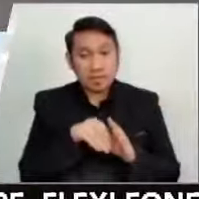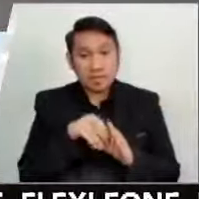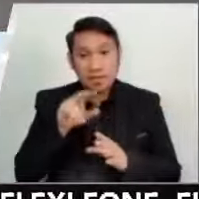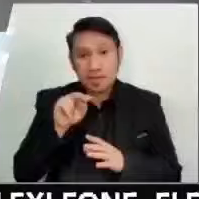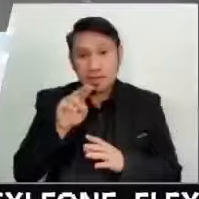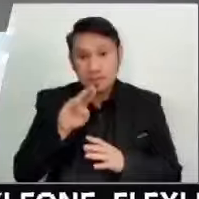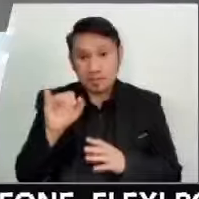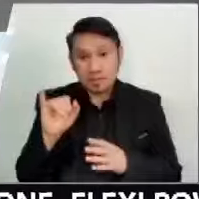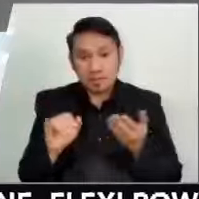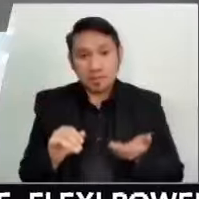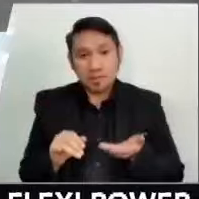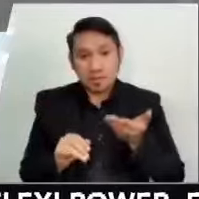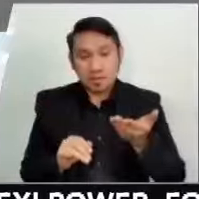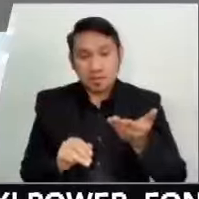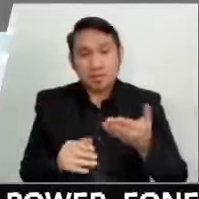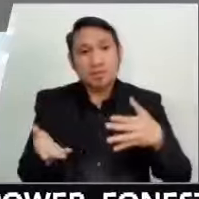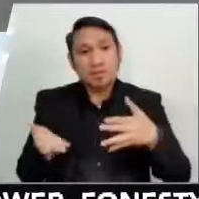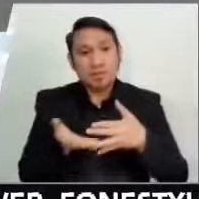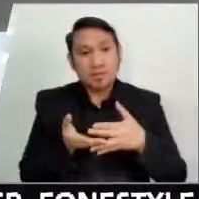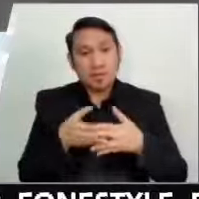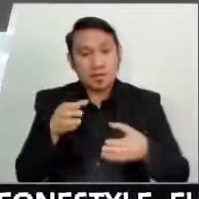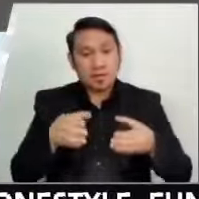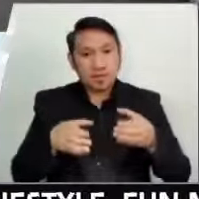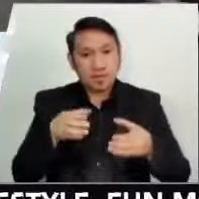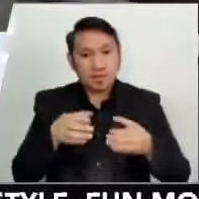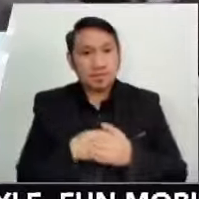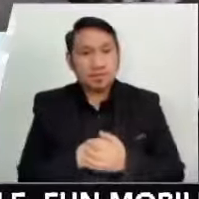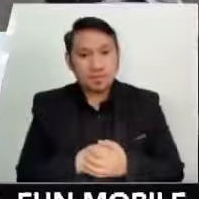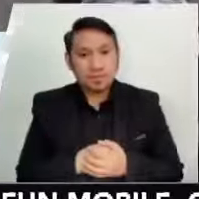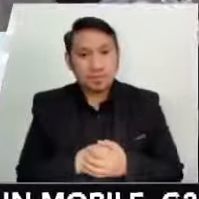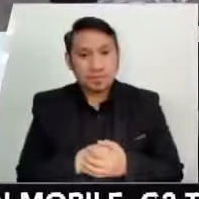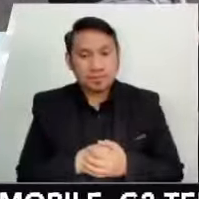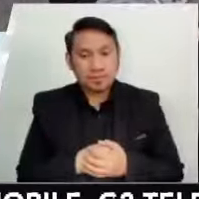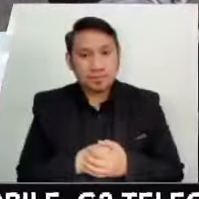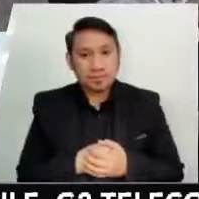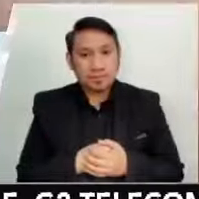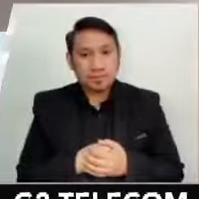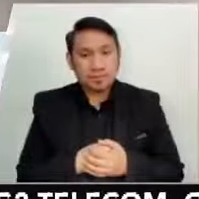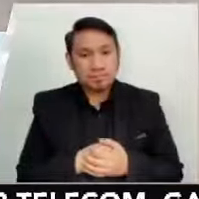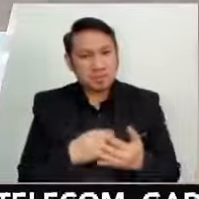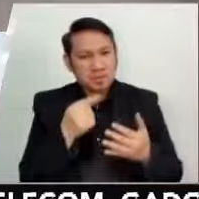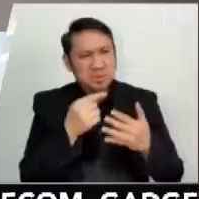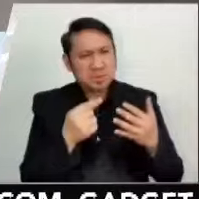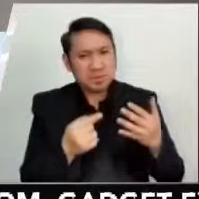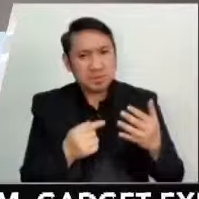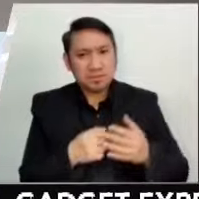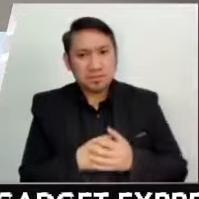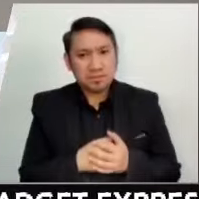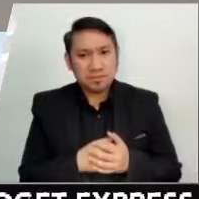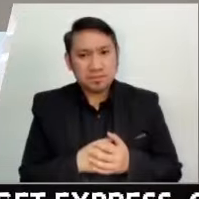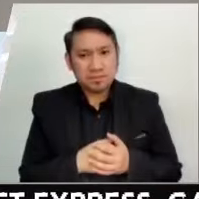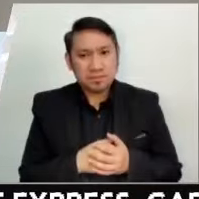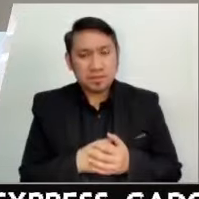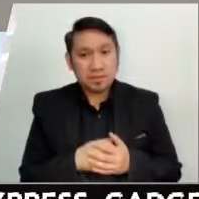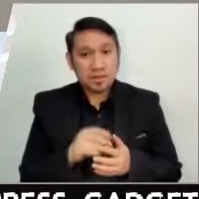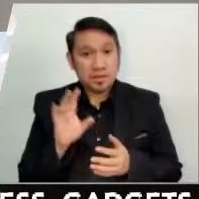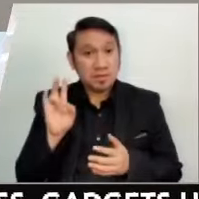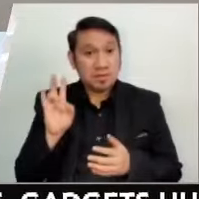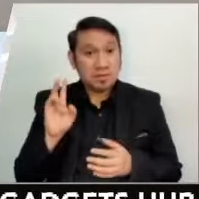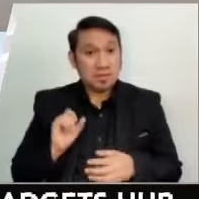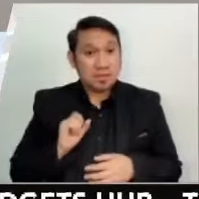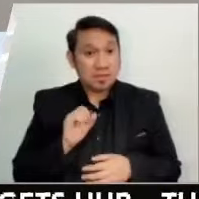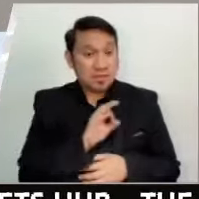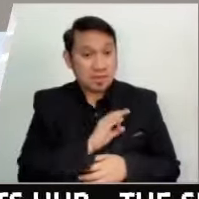reklamong reckless imprudence resulting in homicide at paglabag sa anti-hazing law laban sa 7 tauhan ng PCG na pawang